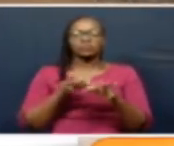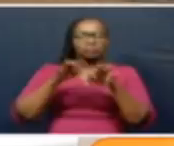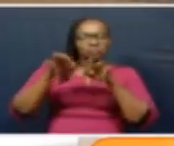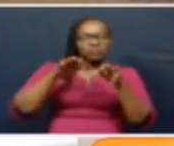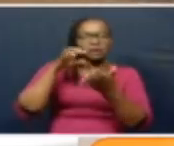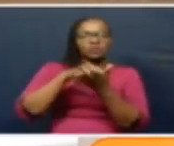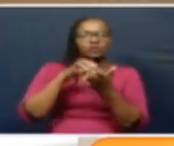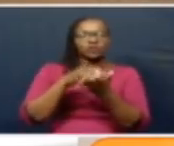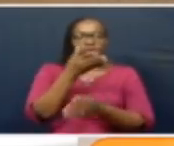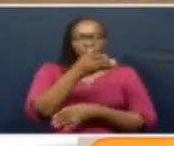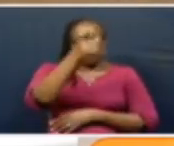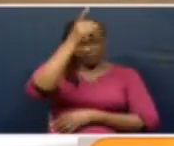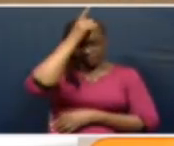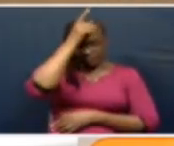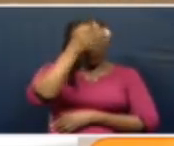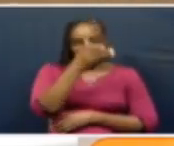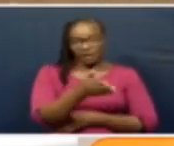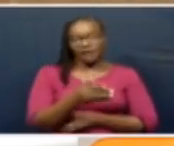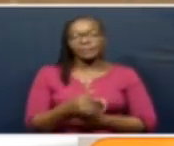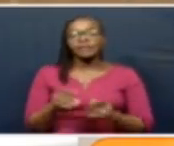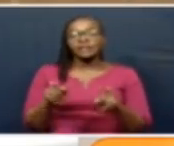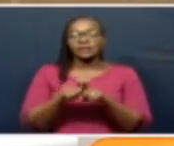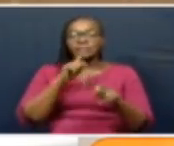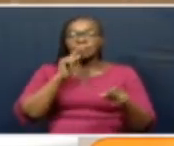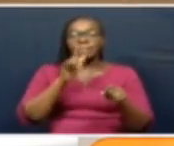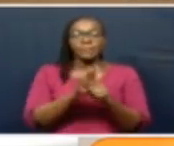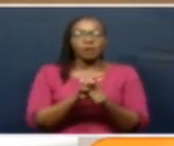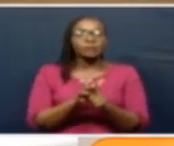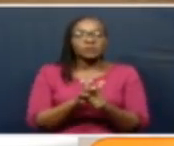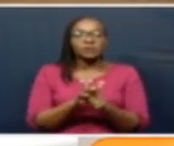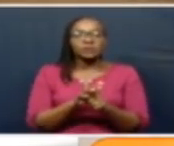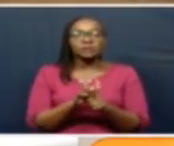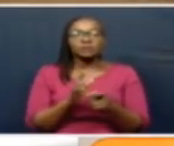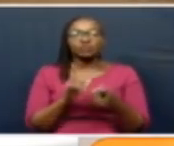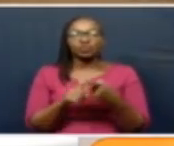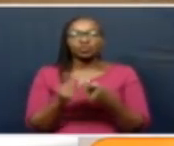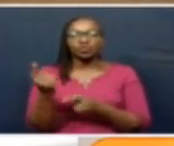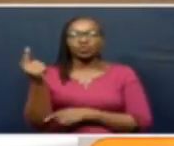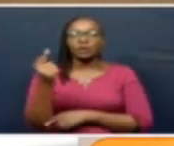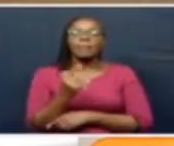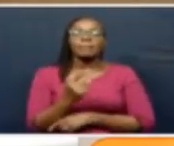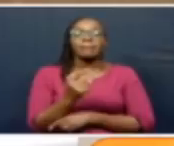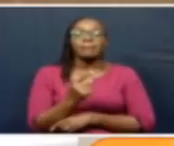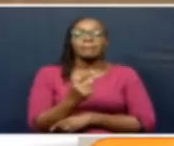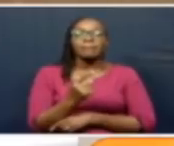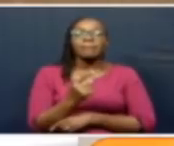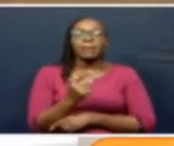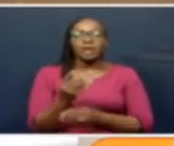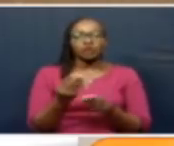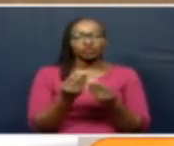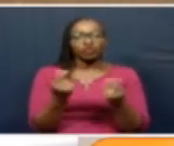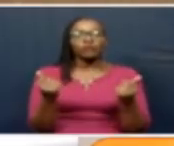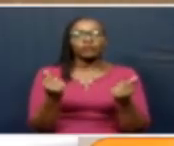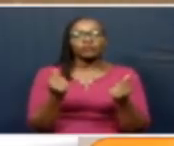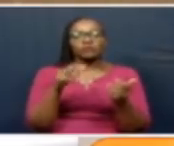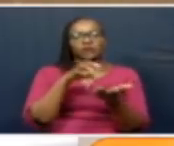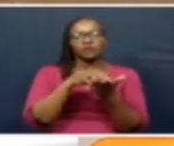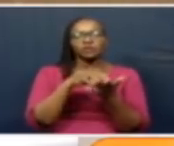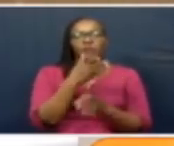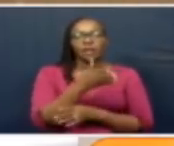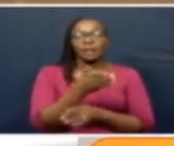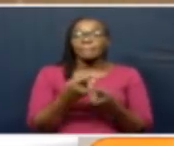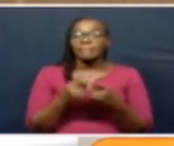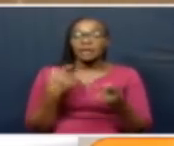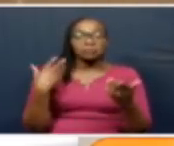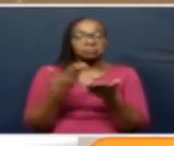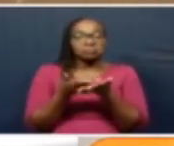on the ground and they promised to come in and salvage the situation. But